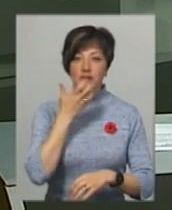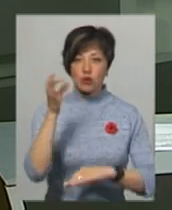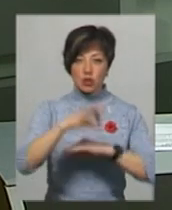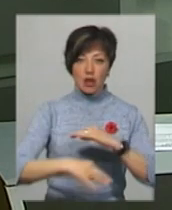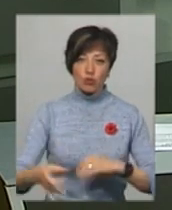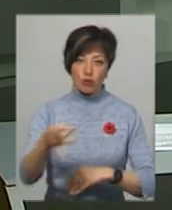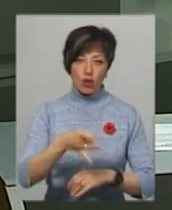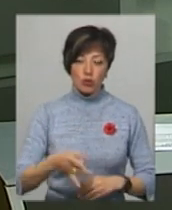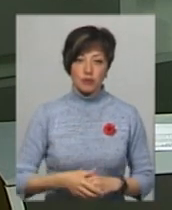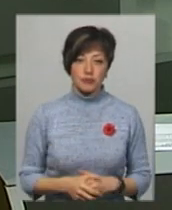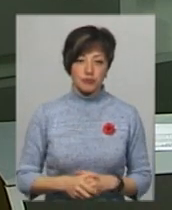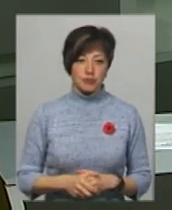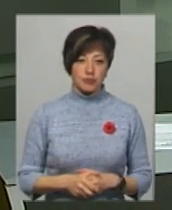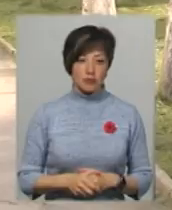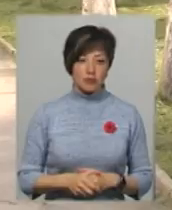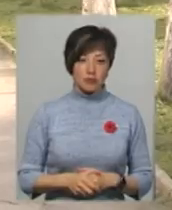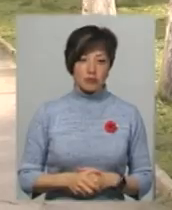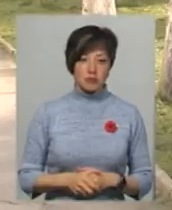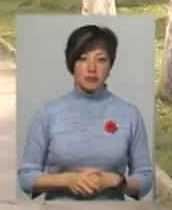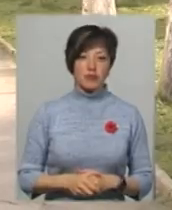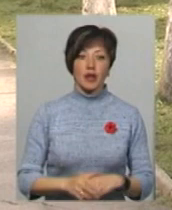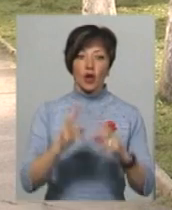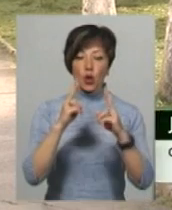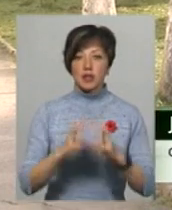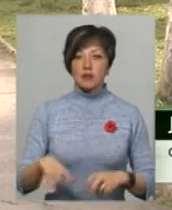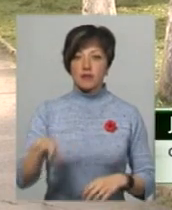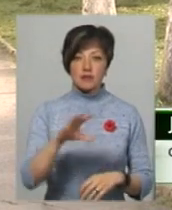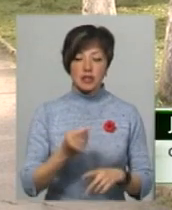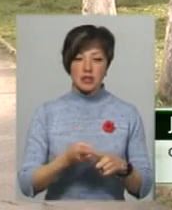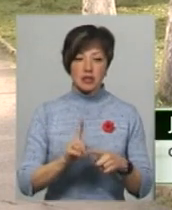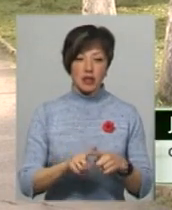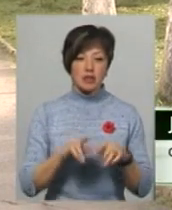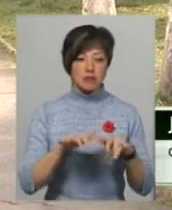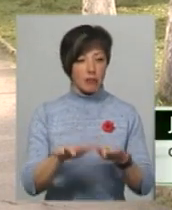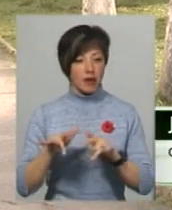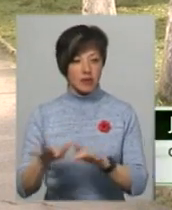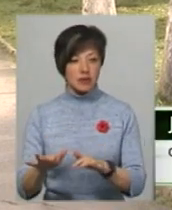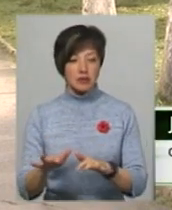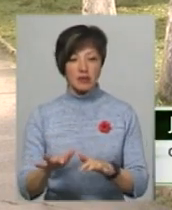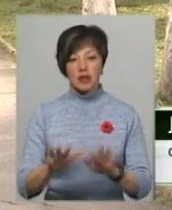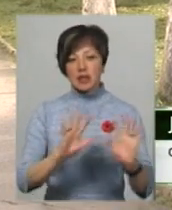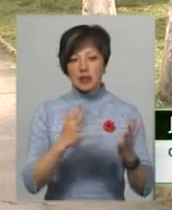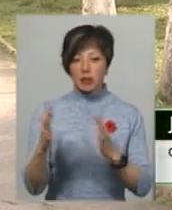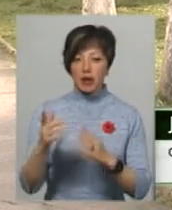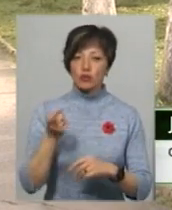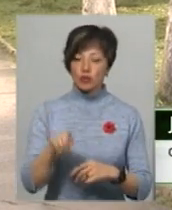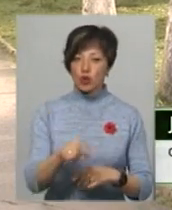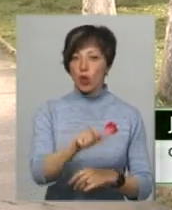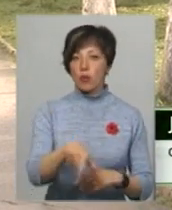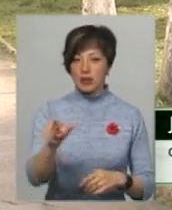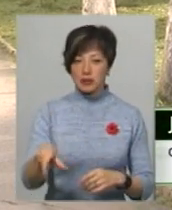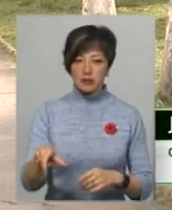південно-західному мікрорайоні міста. Розслідуємо всі дані провадження. Вони трапляються, тому що